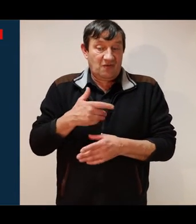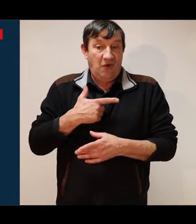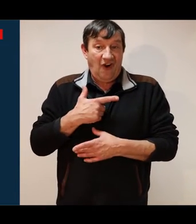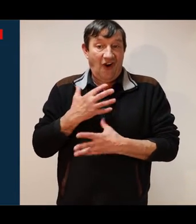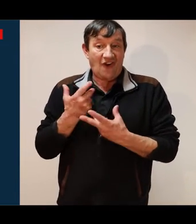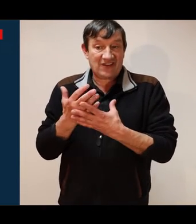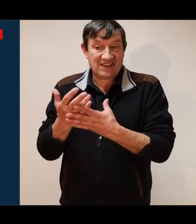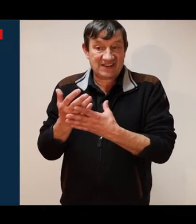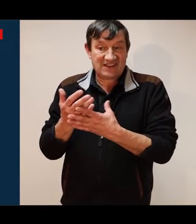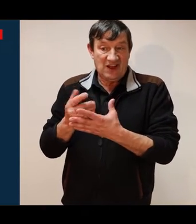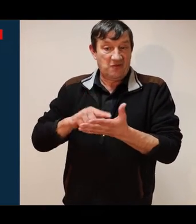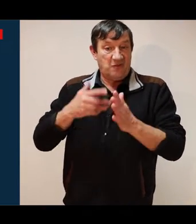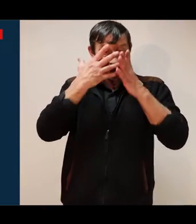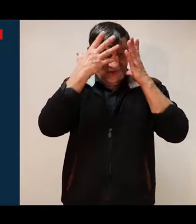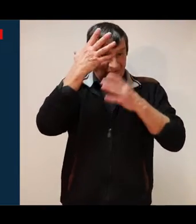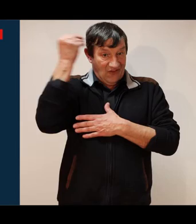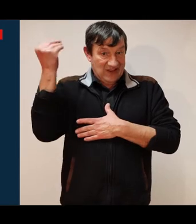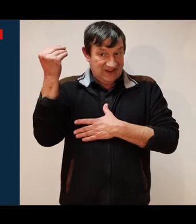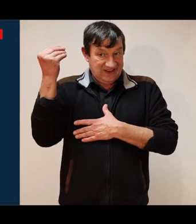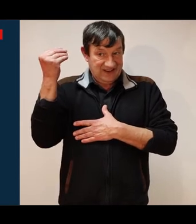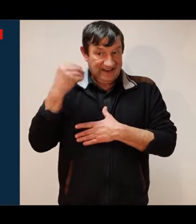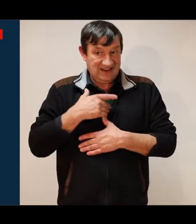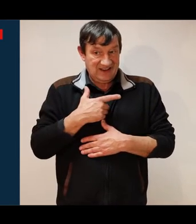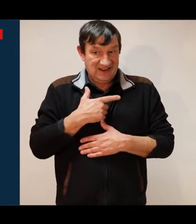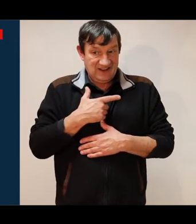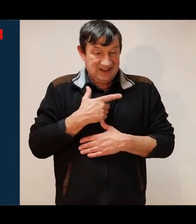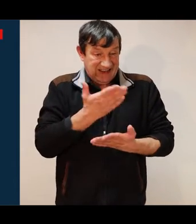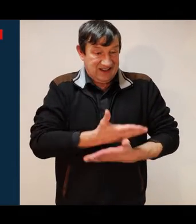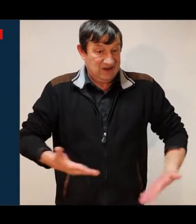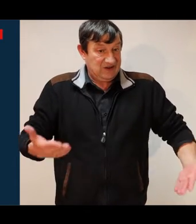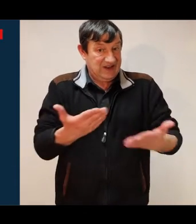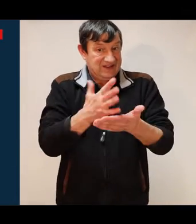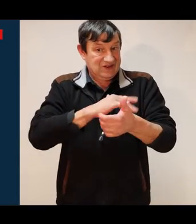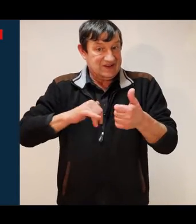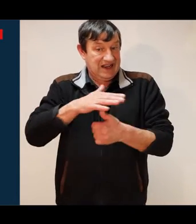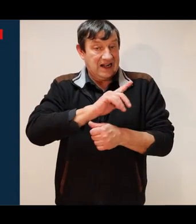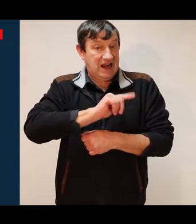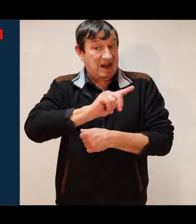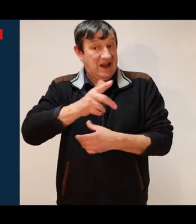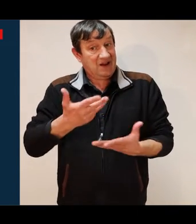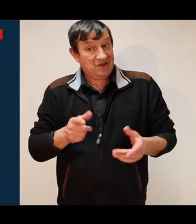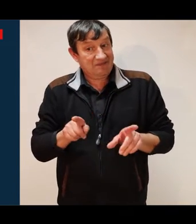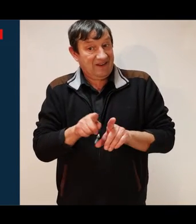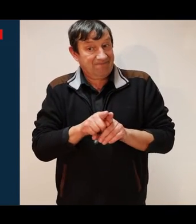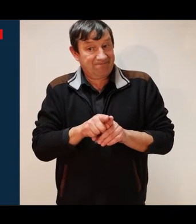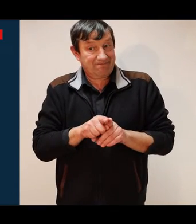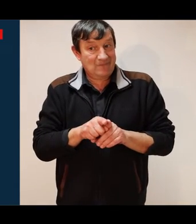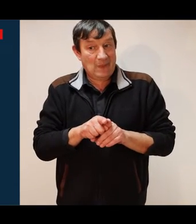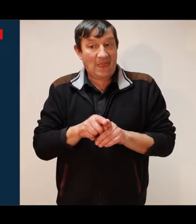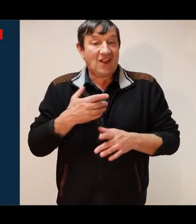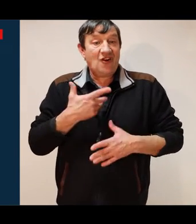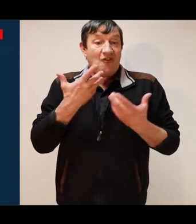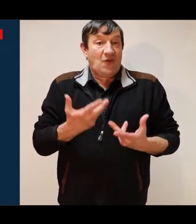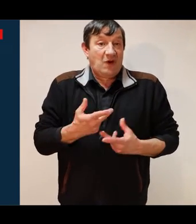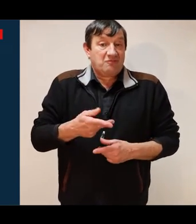une vocation, on peut avoir une identité professionnelle, on part aussi avec un contexte social, et par exemple,